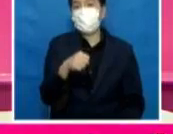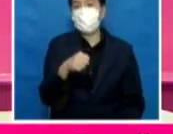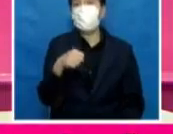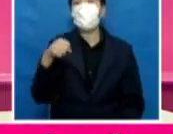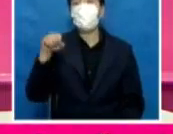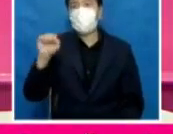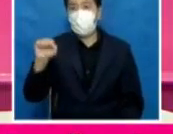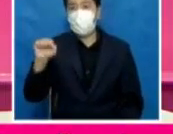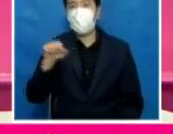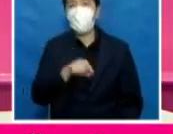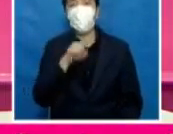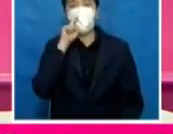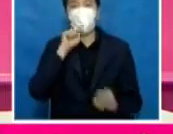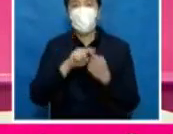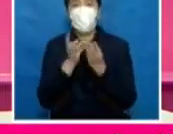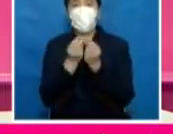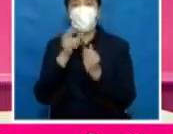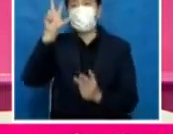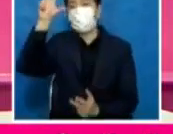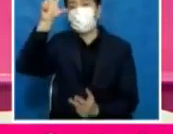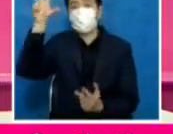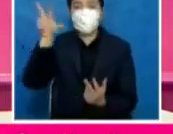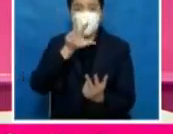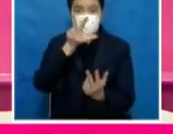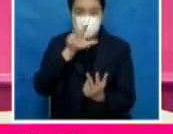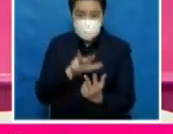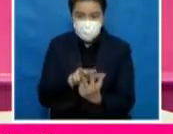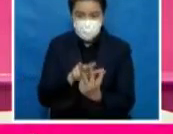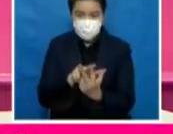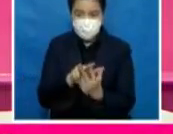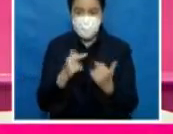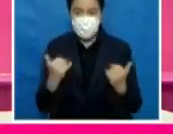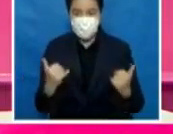หลักแสนทำการออกรางวัลอันดับเลขท้าย3ตัว